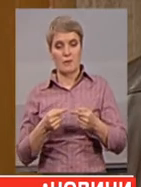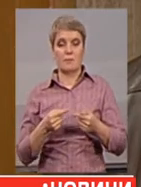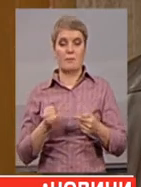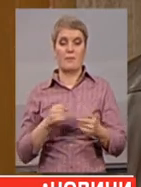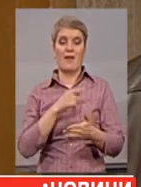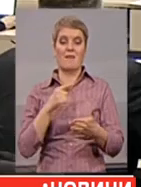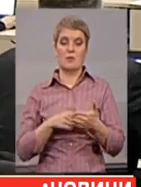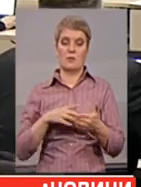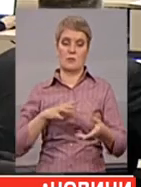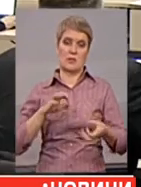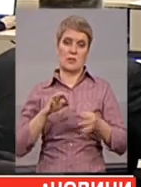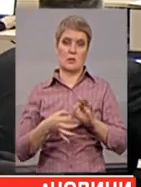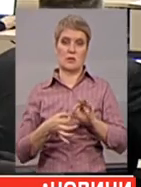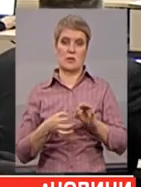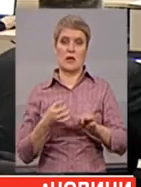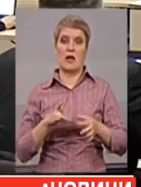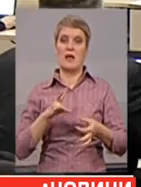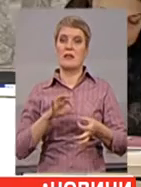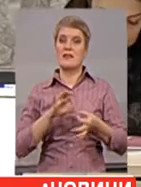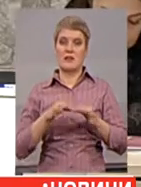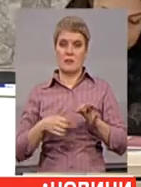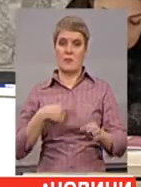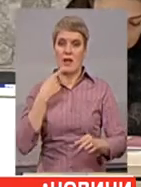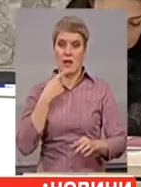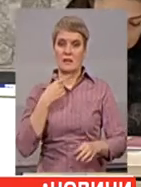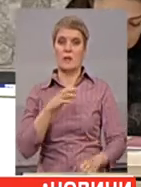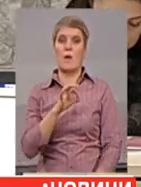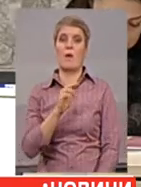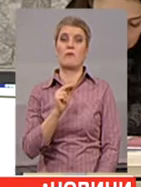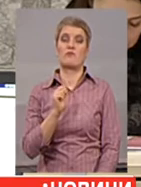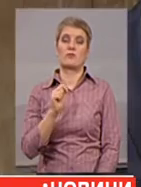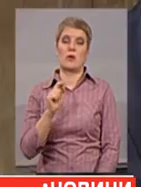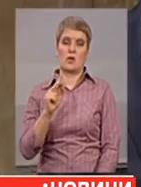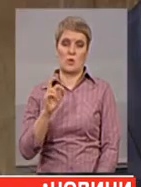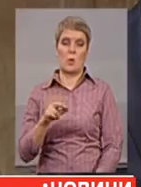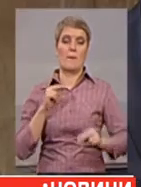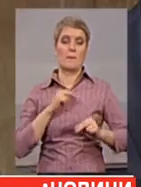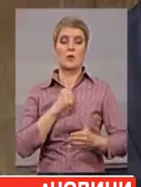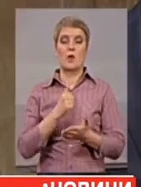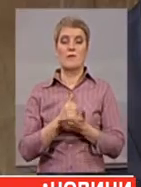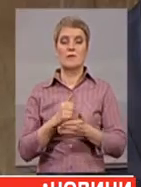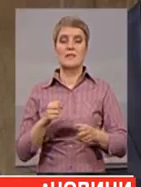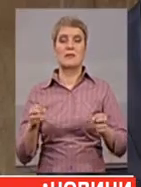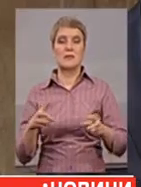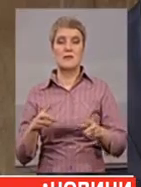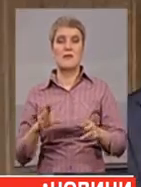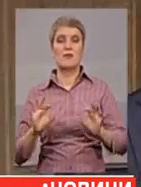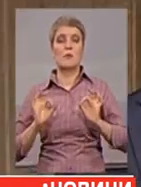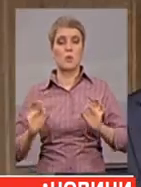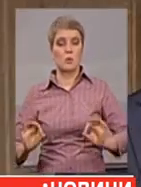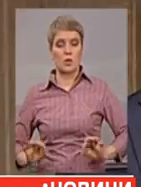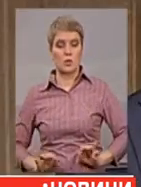и вопросы были сложные. Нескладным называет тестування Антон Овчаренко. Зараз він працює головним спеціалістом в одному з управлінь Генеральної прокуратури.